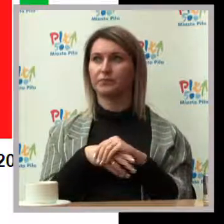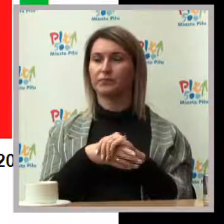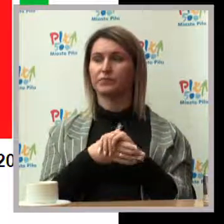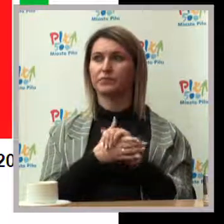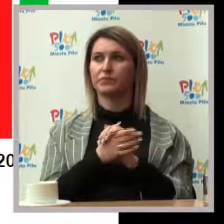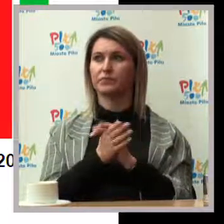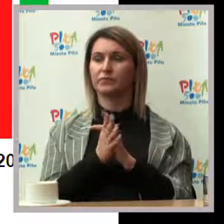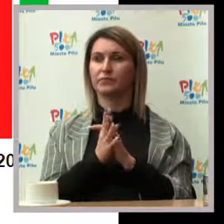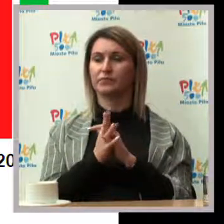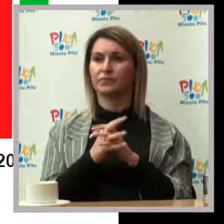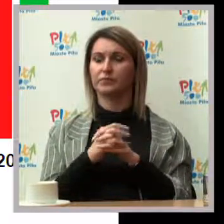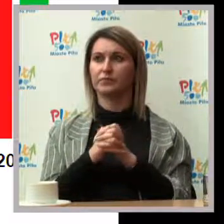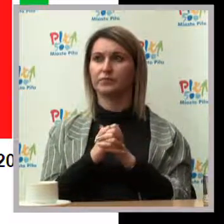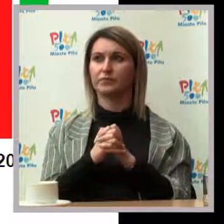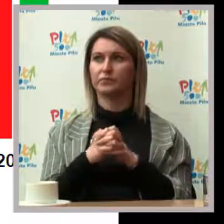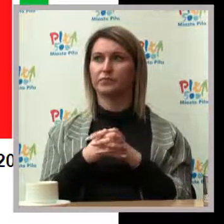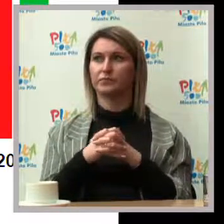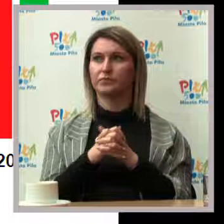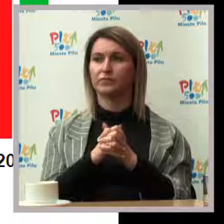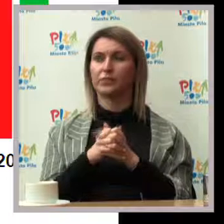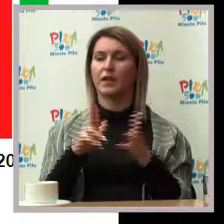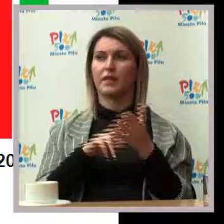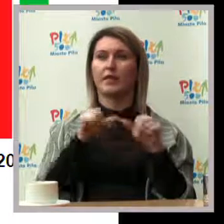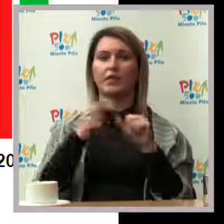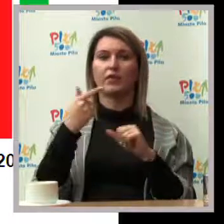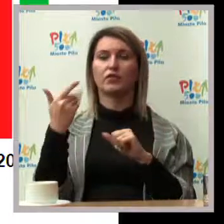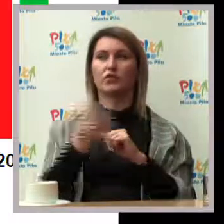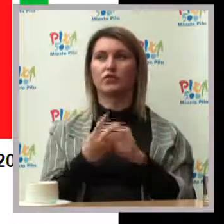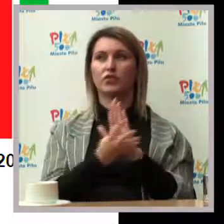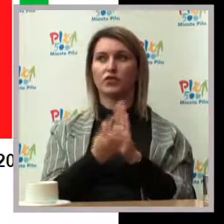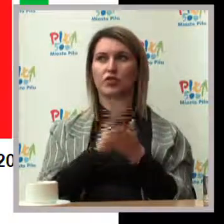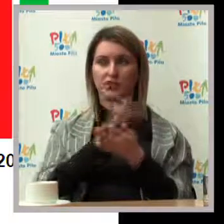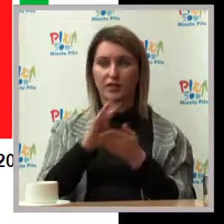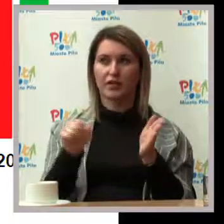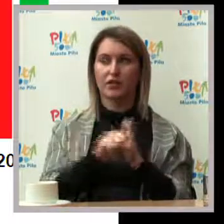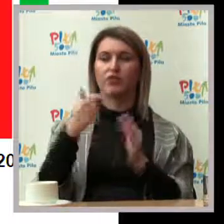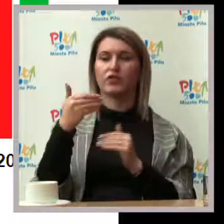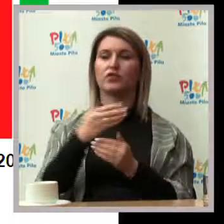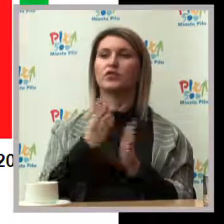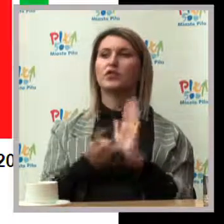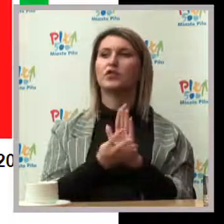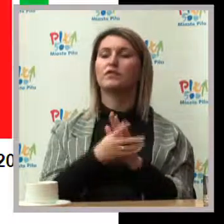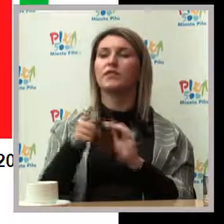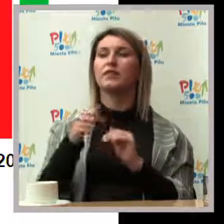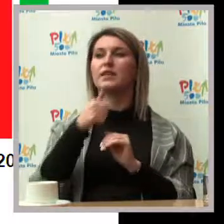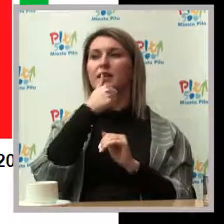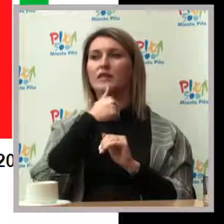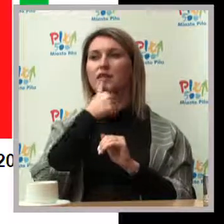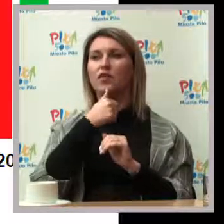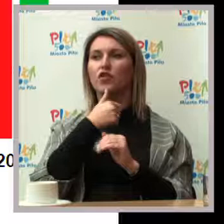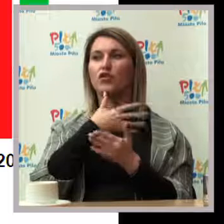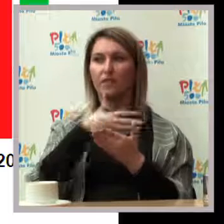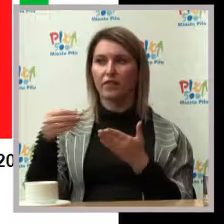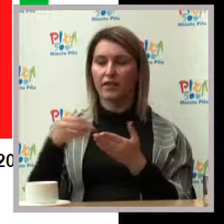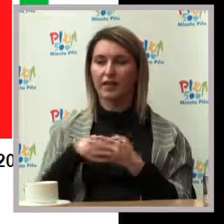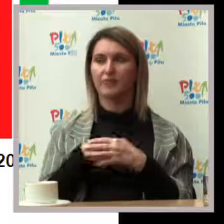oświaty z wyłączeniem przedszkoli. Proszę Państwa, subwencja to ten czerwony wykaz, zielony to oczywiście wydatki. Od